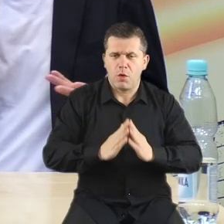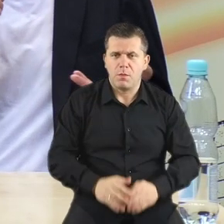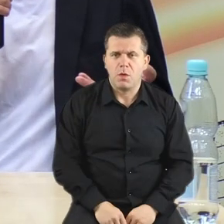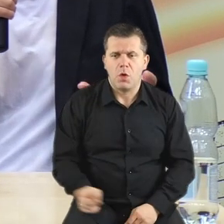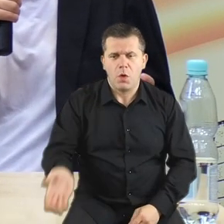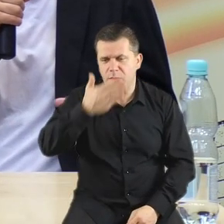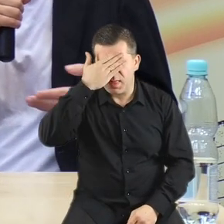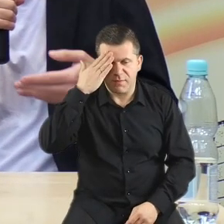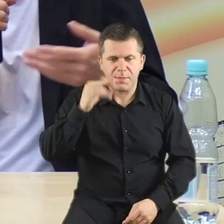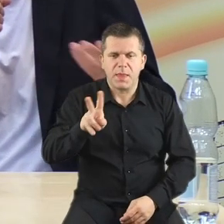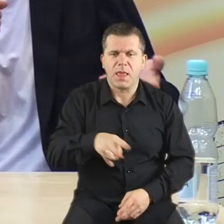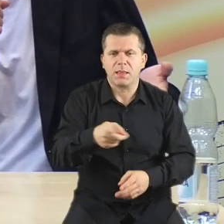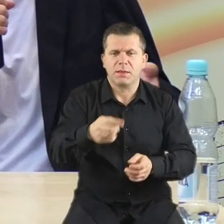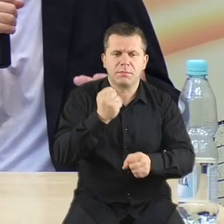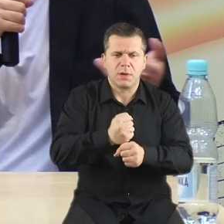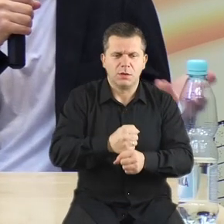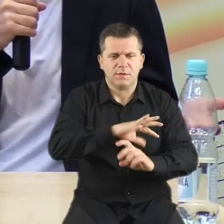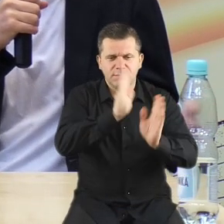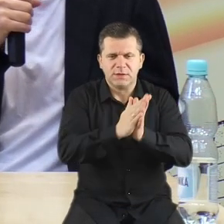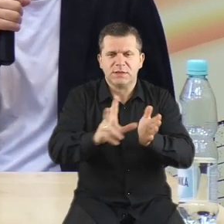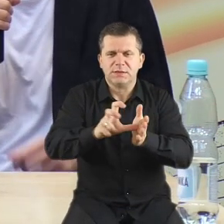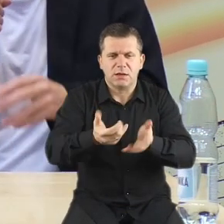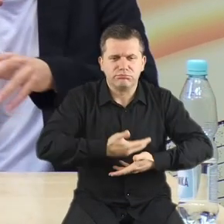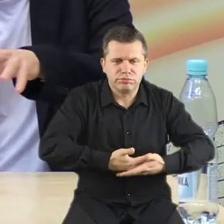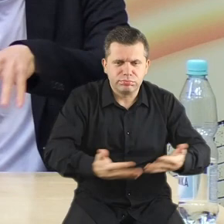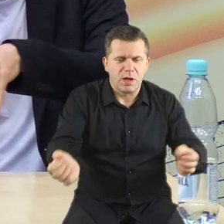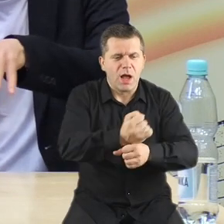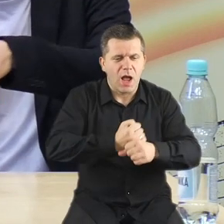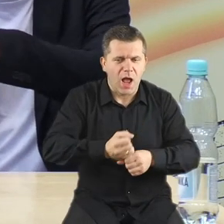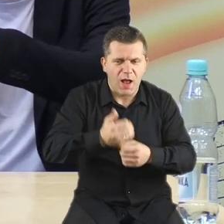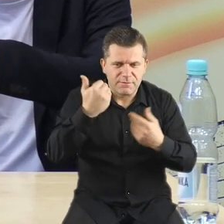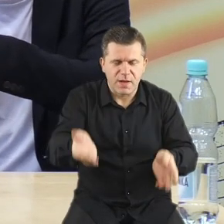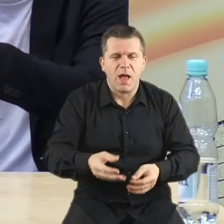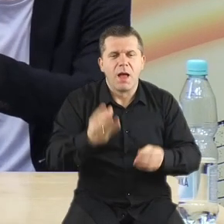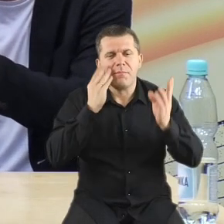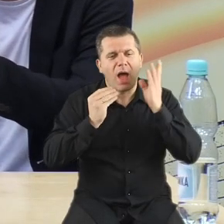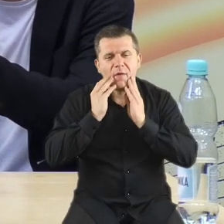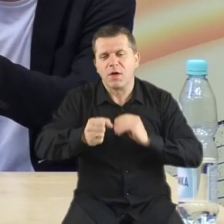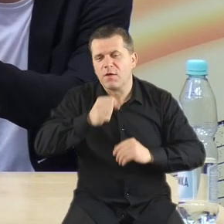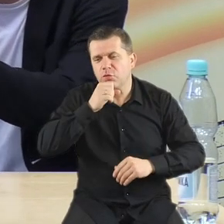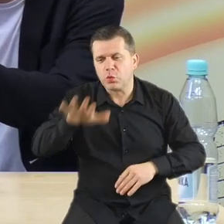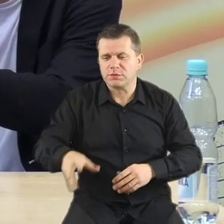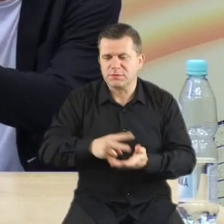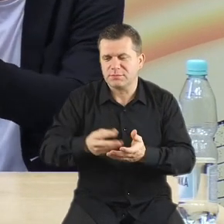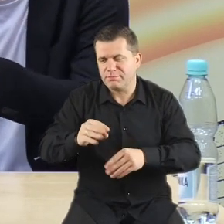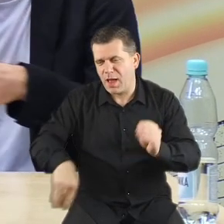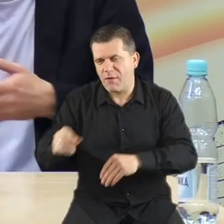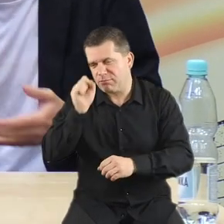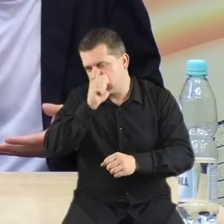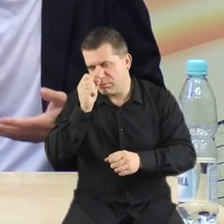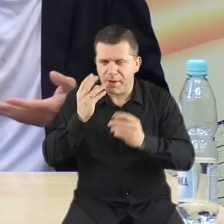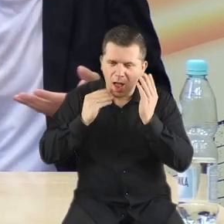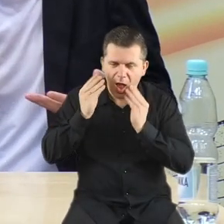ona nie wie, kiedy on pracuje, bo on tak wszystkim podaje ciasteczka, kawę, bawi się z wnukami na ziemi, tam raczkuje z nimi, się